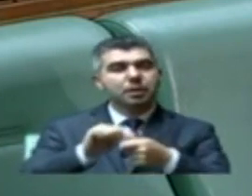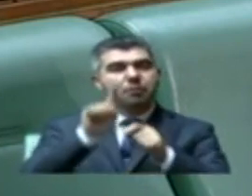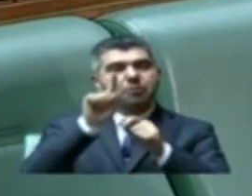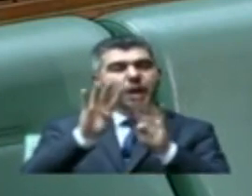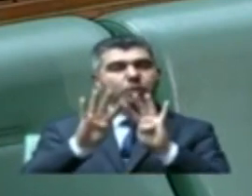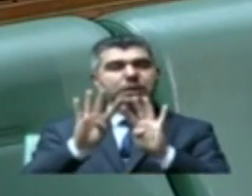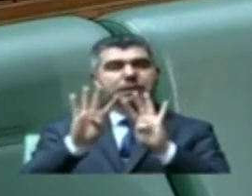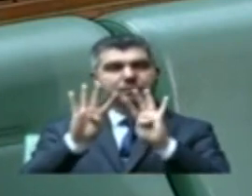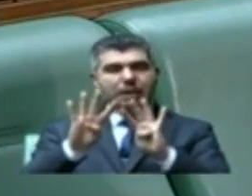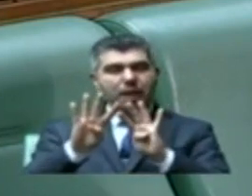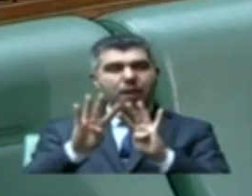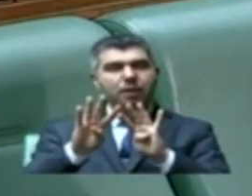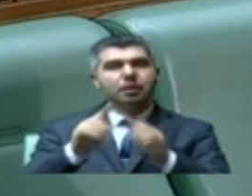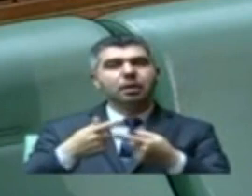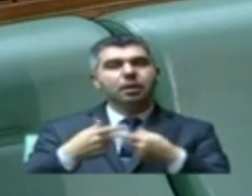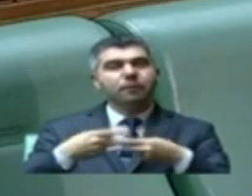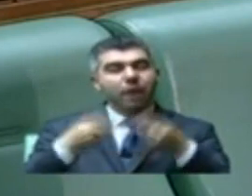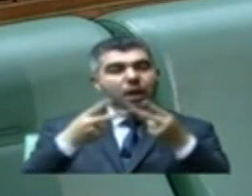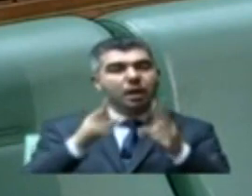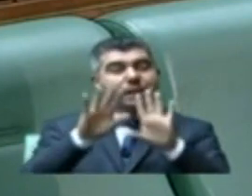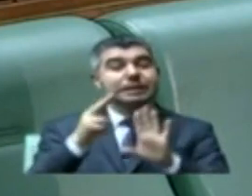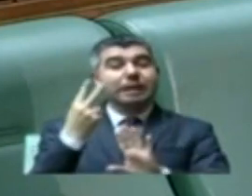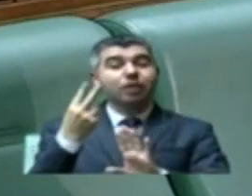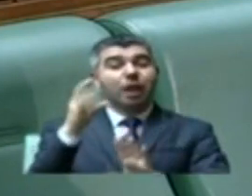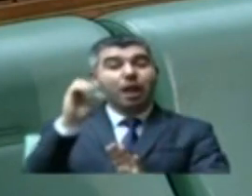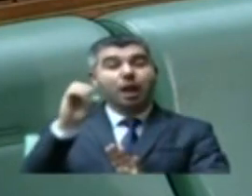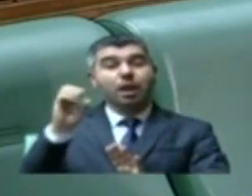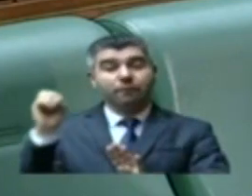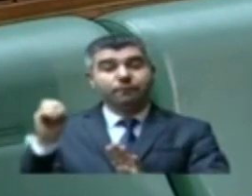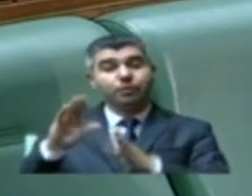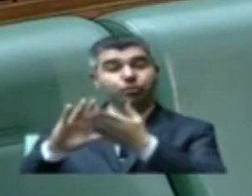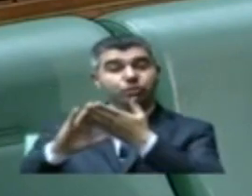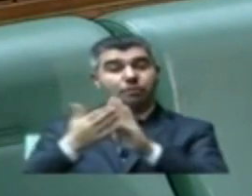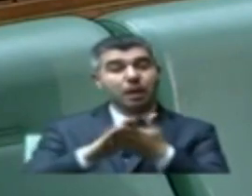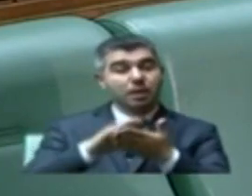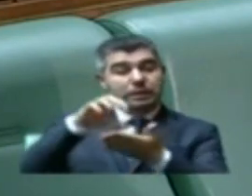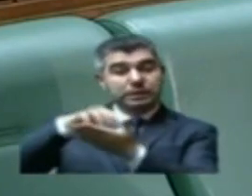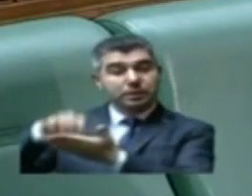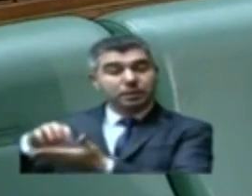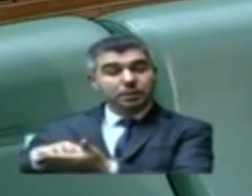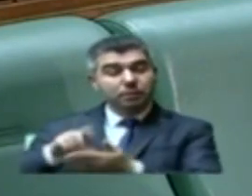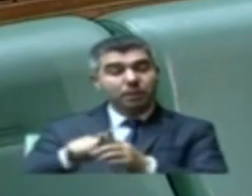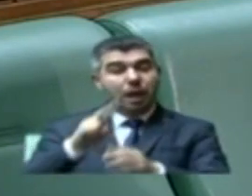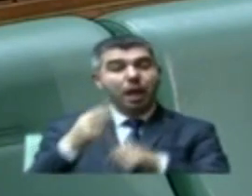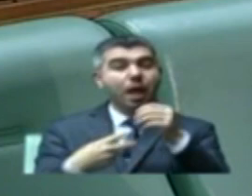اللي كان له يحرم 12,000 تعاونية وطنية من تسوية وضعيتها، واللي مدلها سنتين اللي نشكر عليه السيد